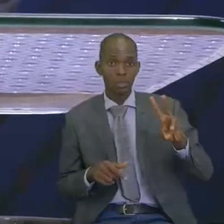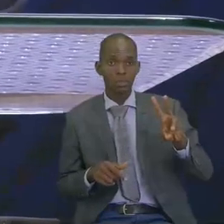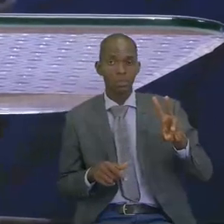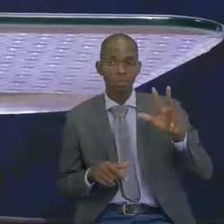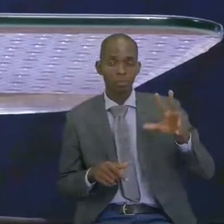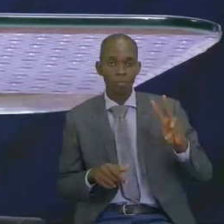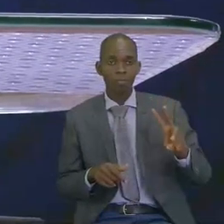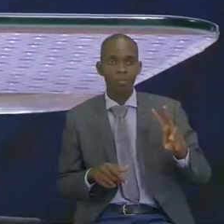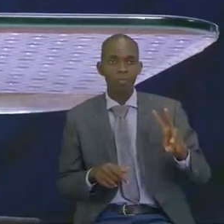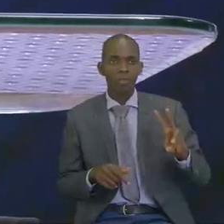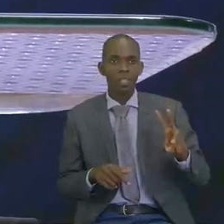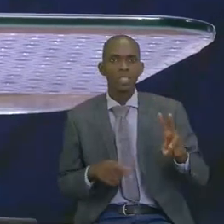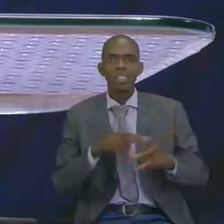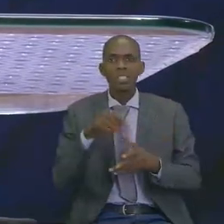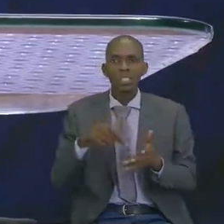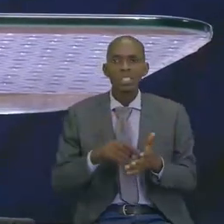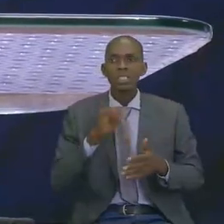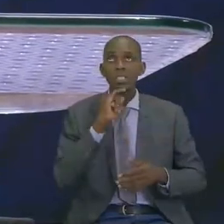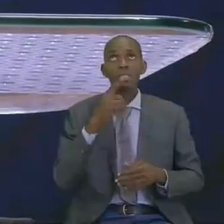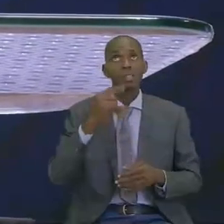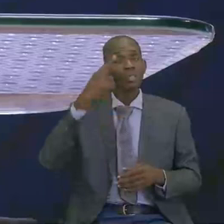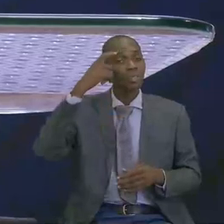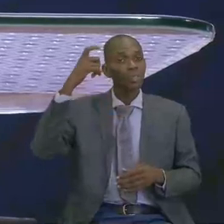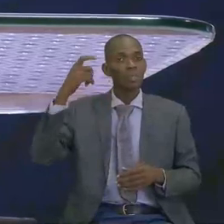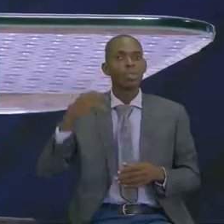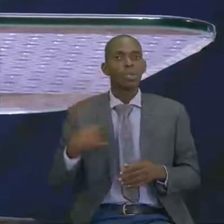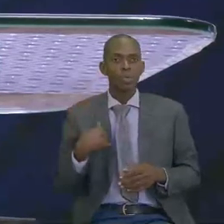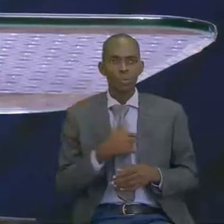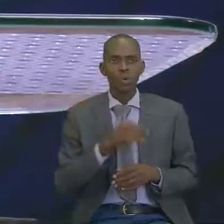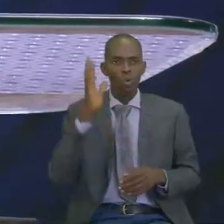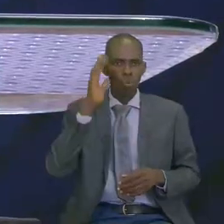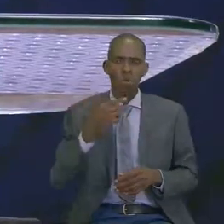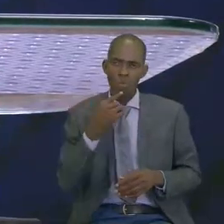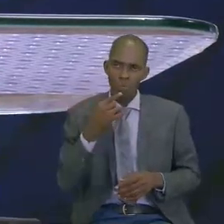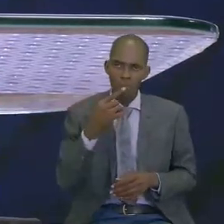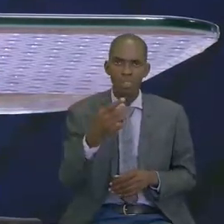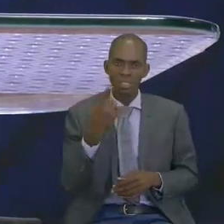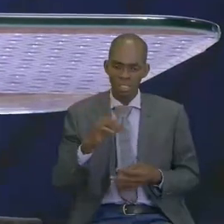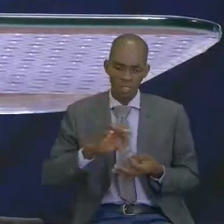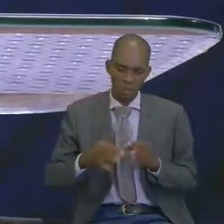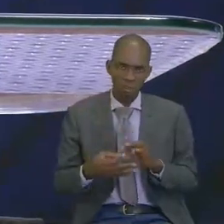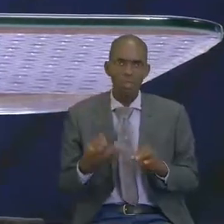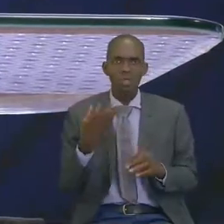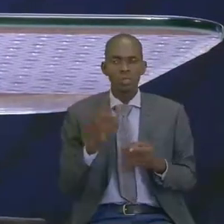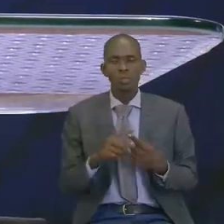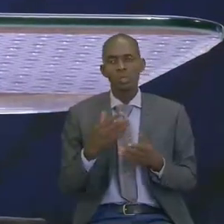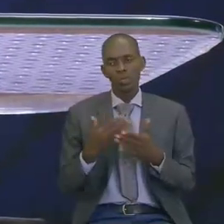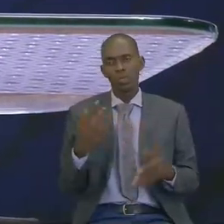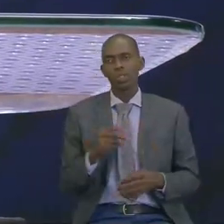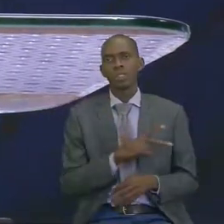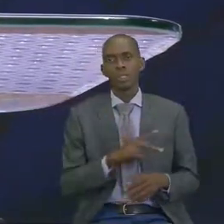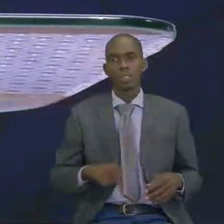il dit que voilà le songe, nous en donnerons l'explication devant le roi. Et 37